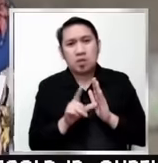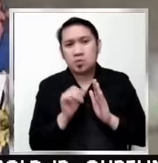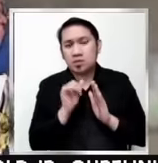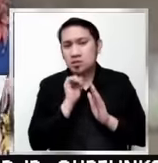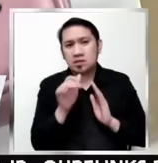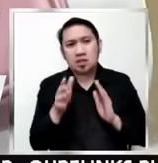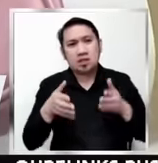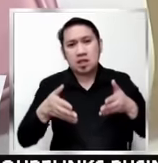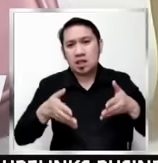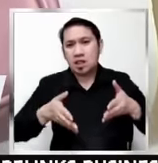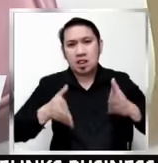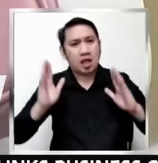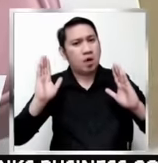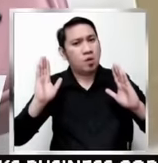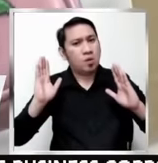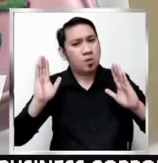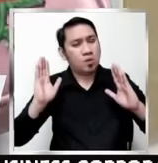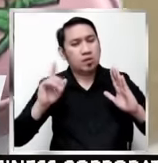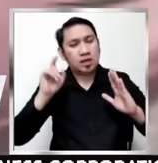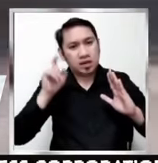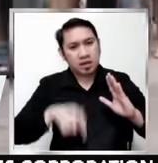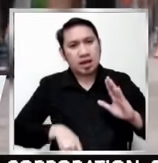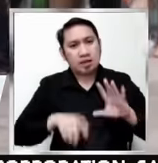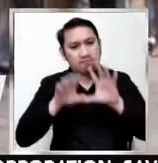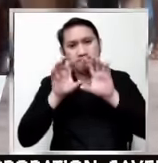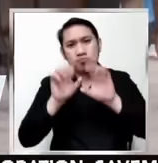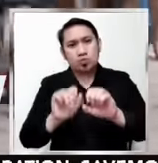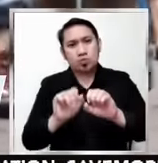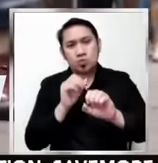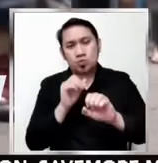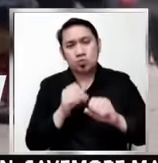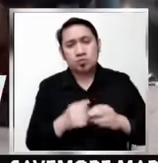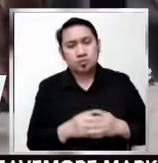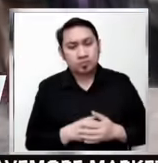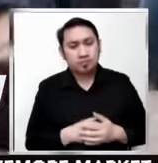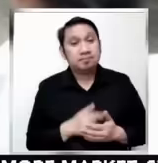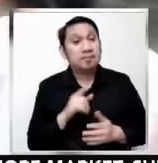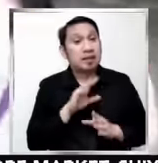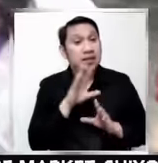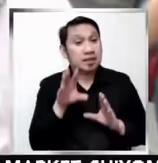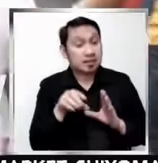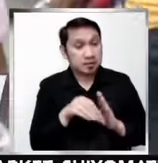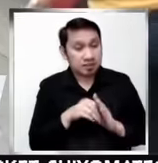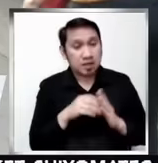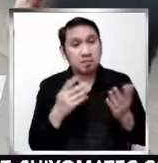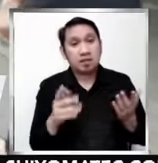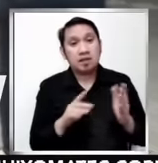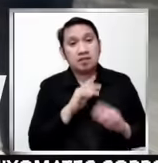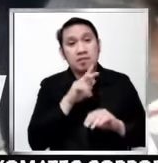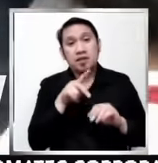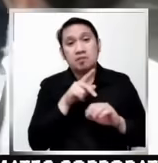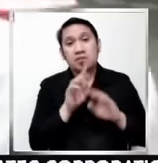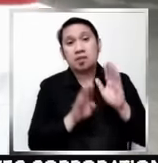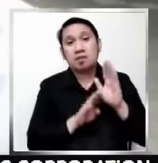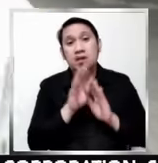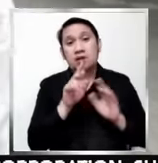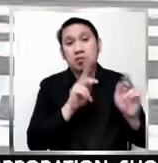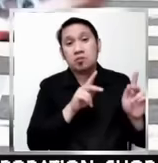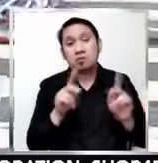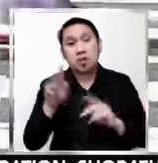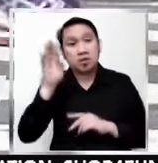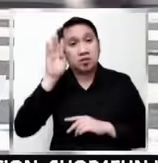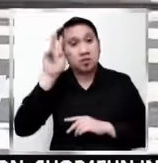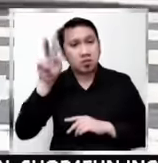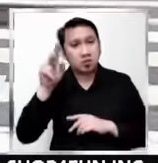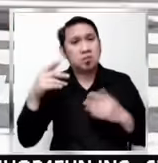talagang dapat mahuli ang mga perpetrators. Bahagi ng plano ng Philippine Development Plan ng Administrasyon Marcos ang pagsiguro na may kakayahan na